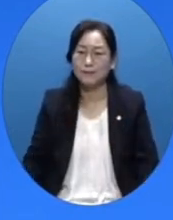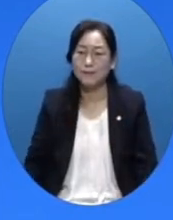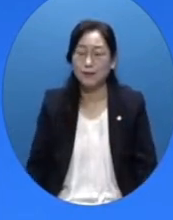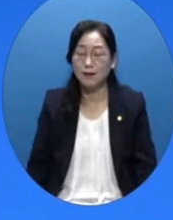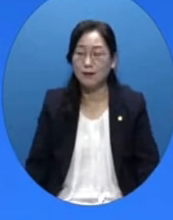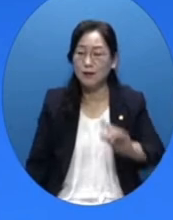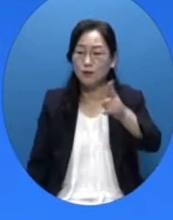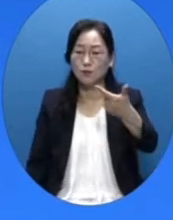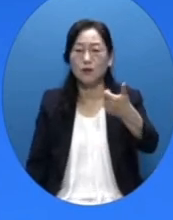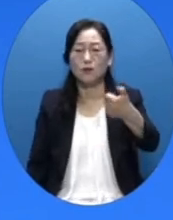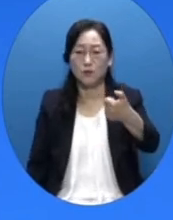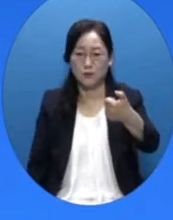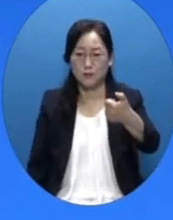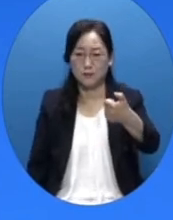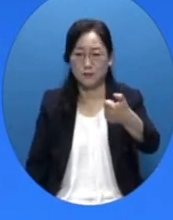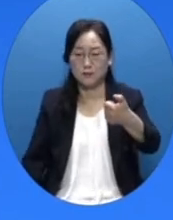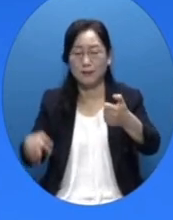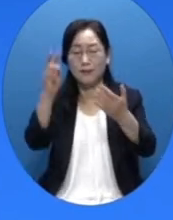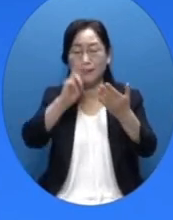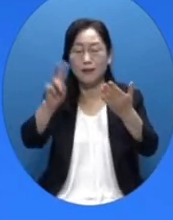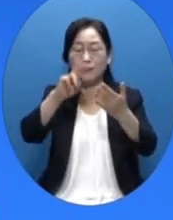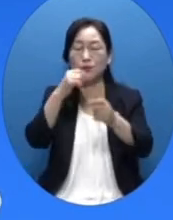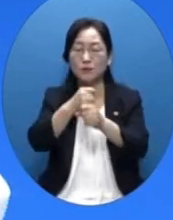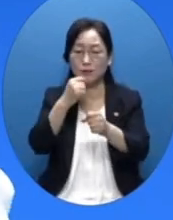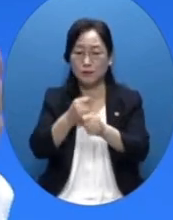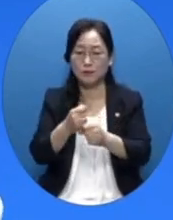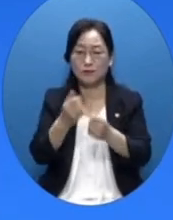650 연애하던 찬송을 지었습니다